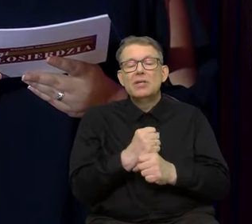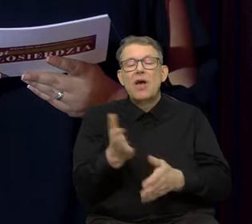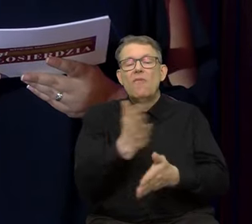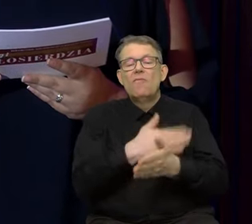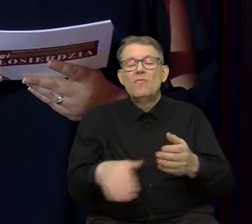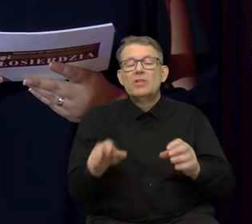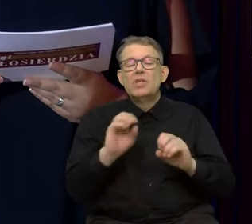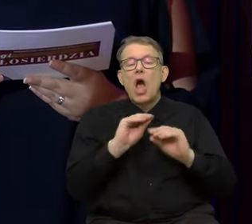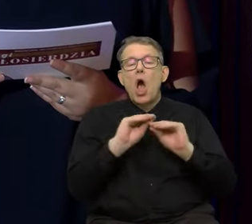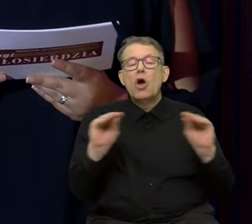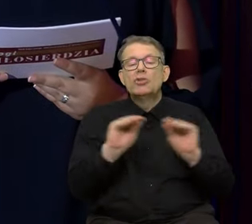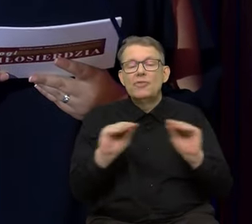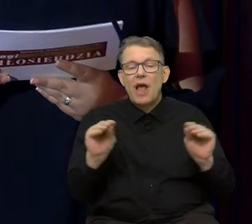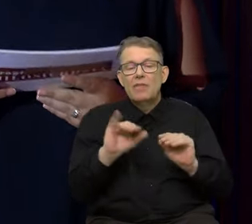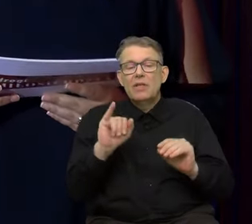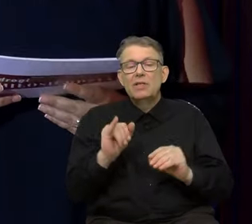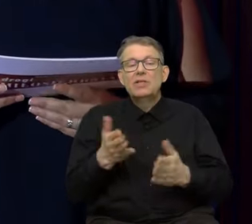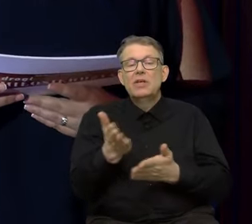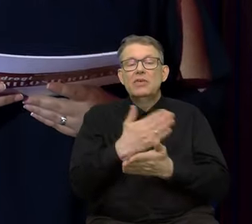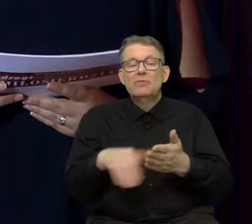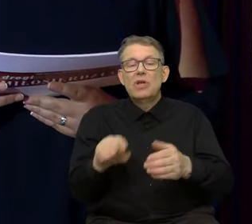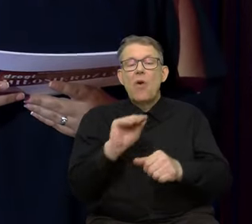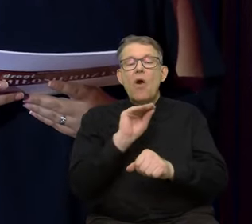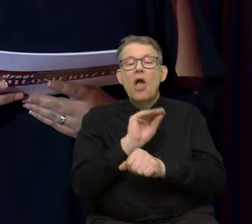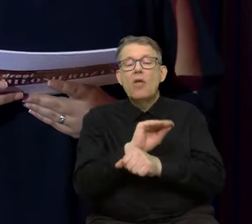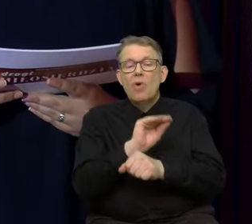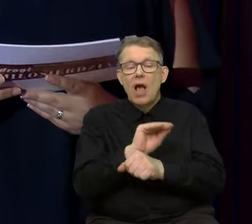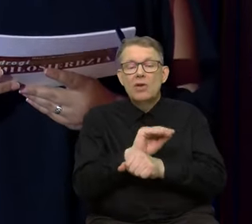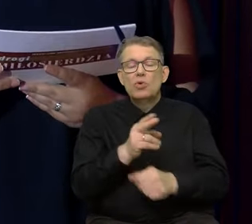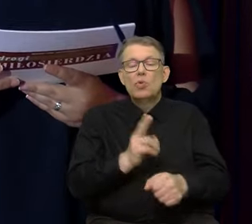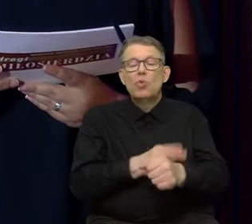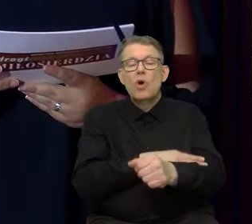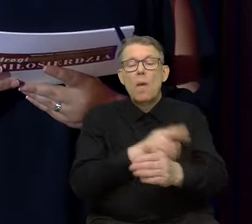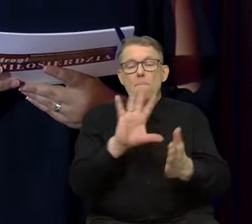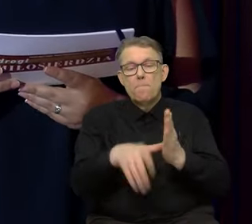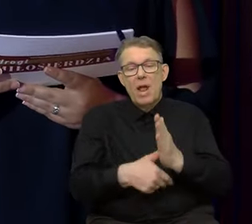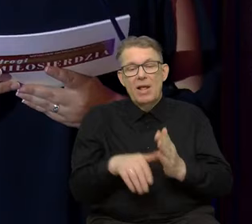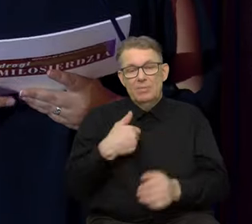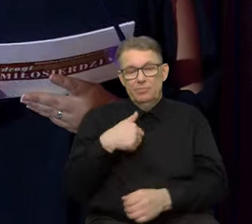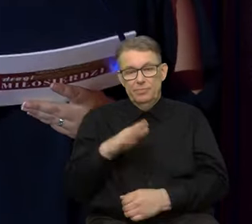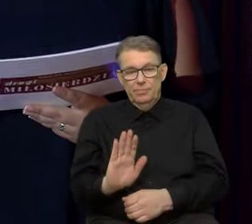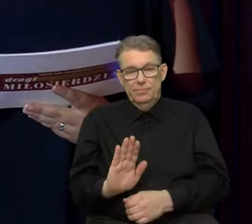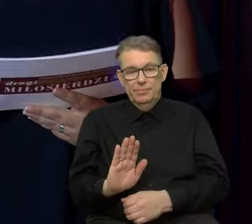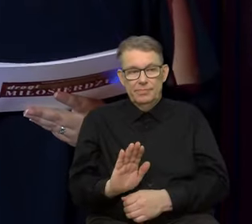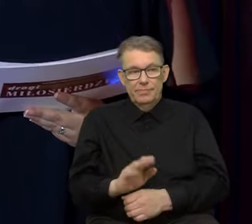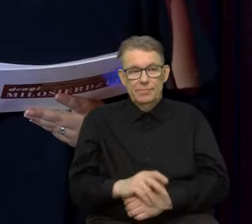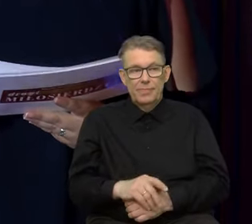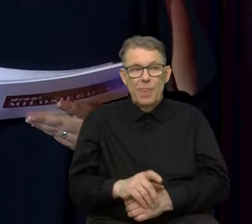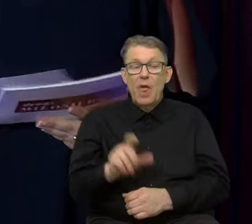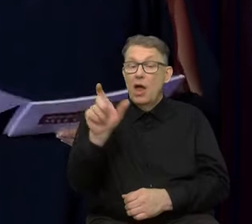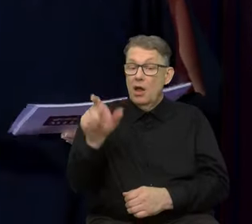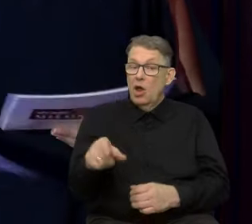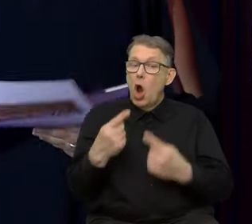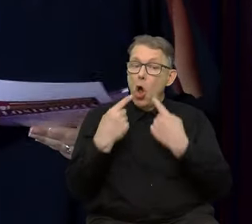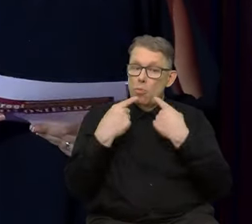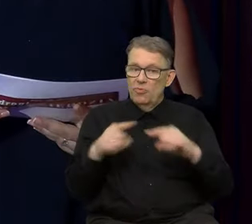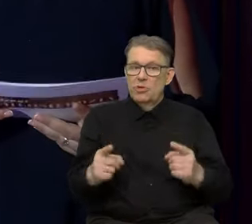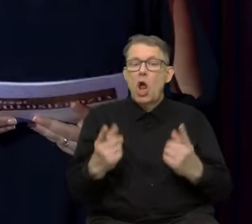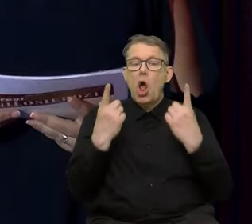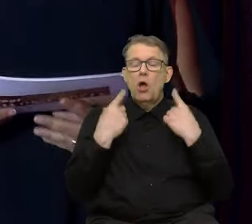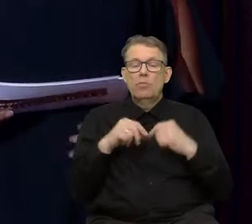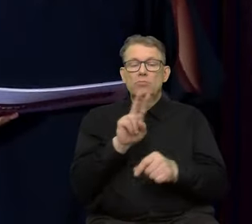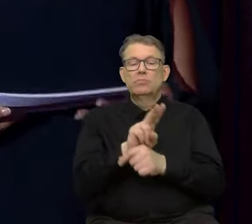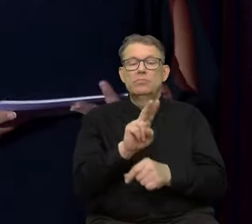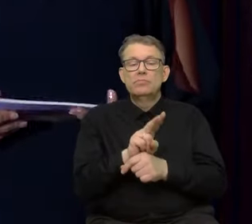następnie Departamentu Edukacji Urzędu Miejskiego w Białymstoku. Jako osoba odpowiedzialna za